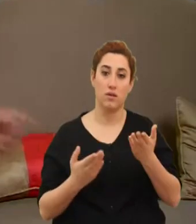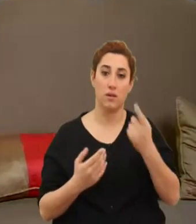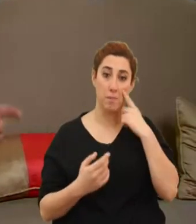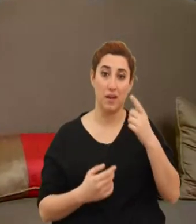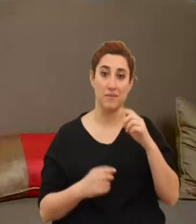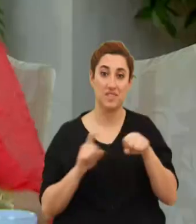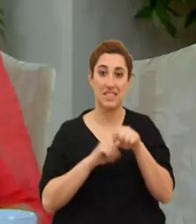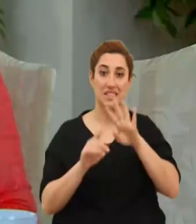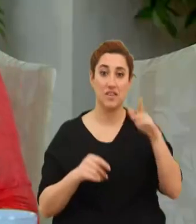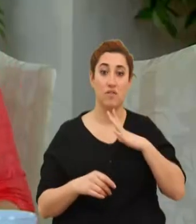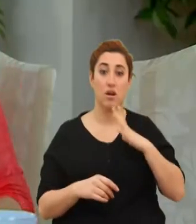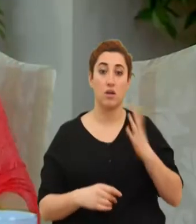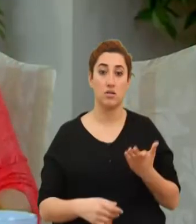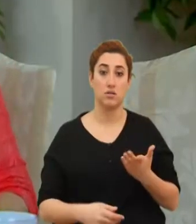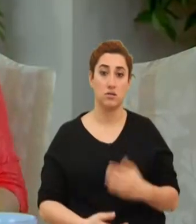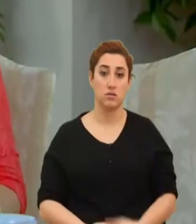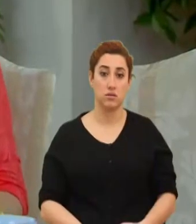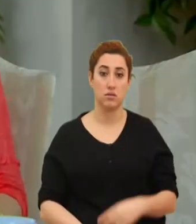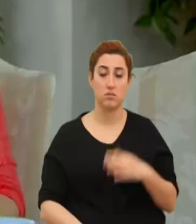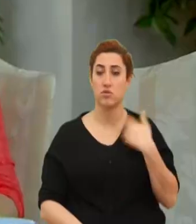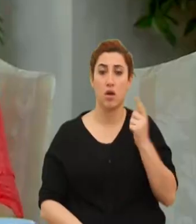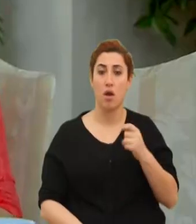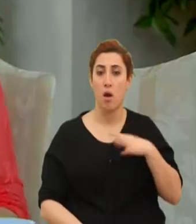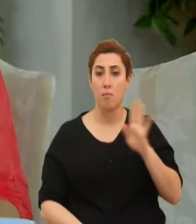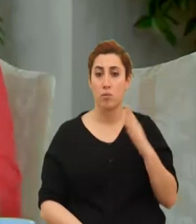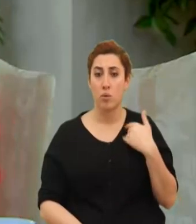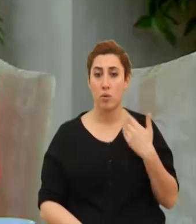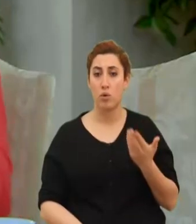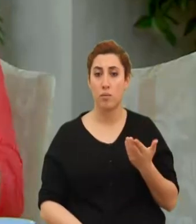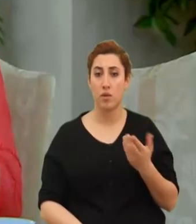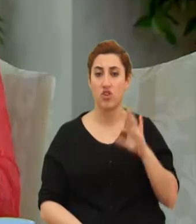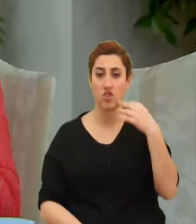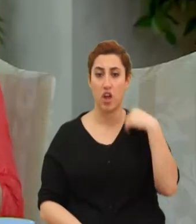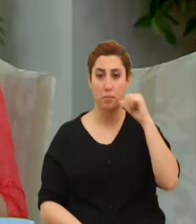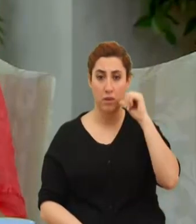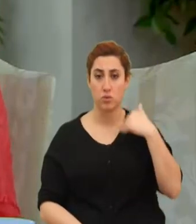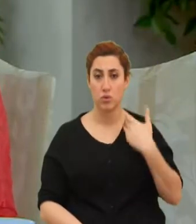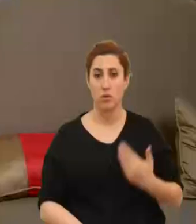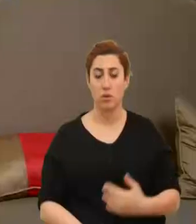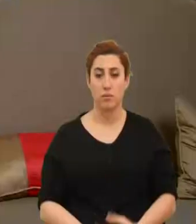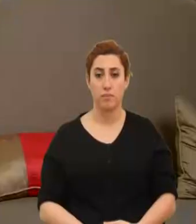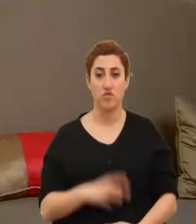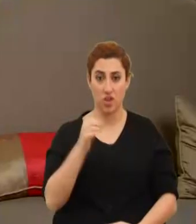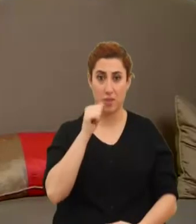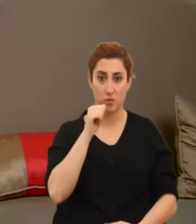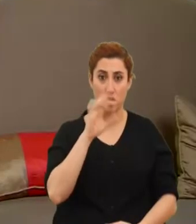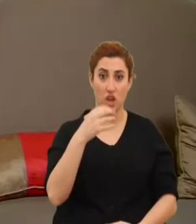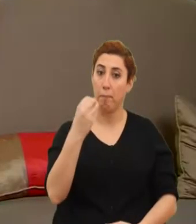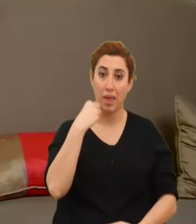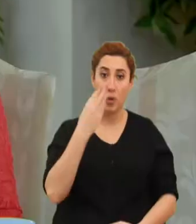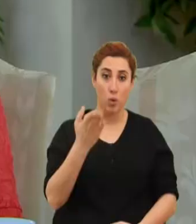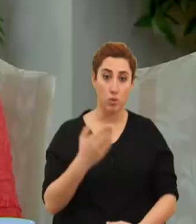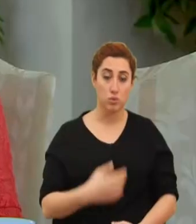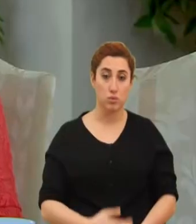Bak gerginlik var. Ne? Üşenmiyorum ya. Çayımı içiyorum. Çay mı içiyorsun, çay mı